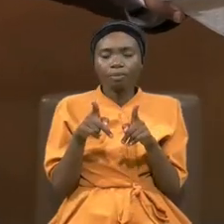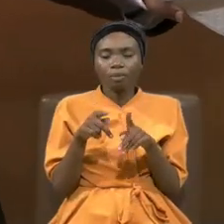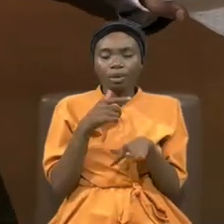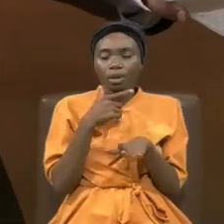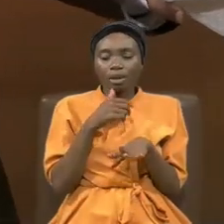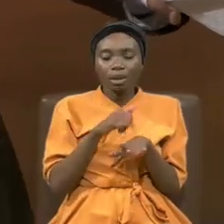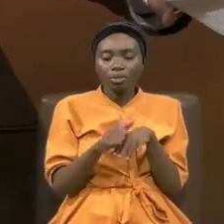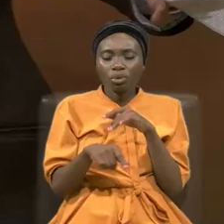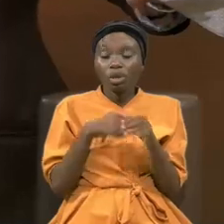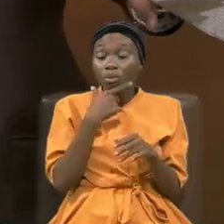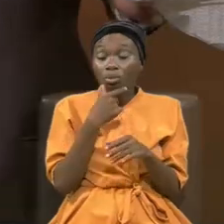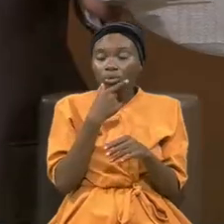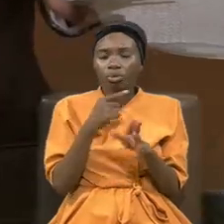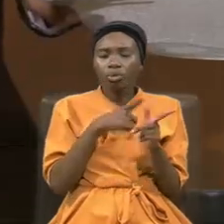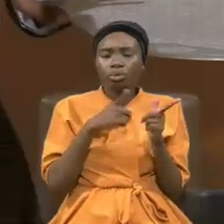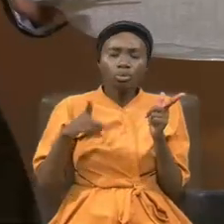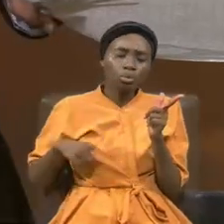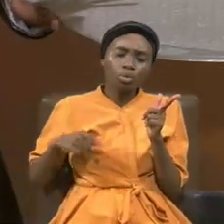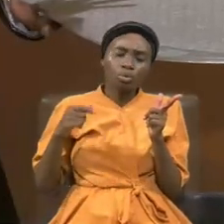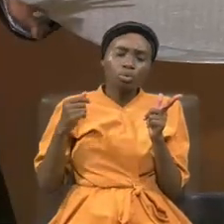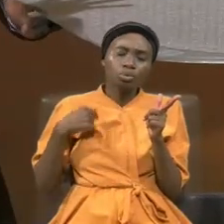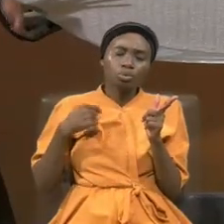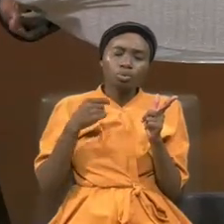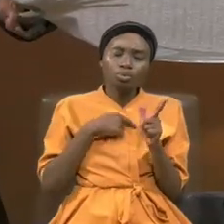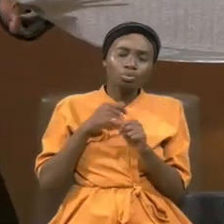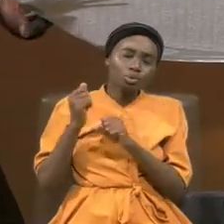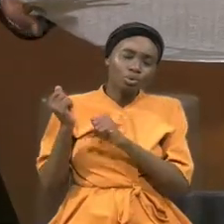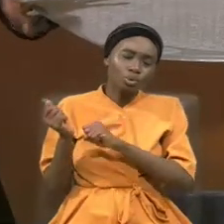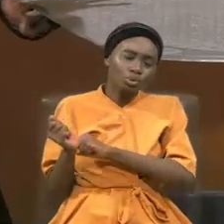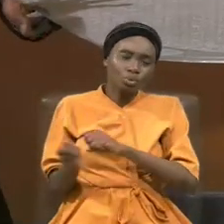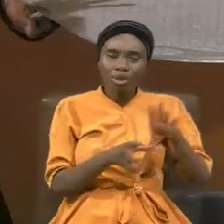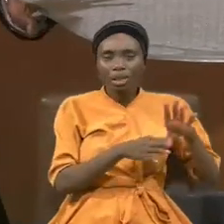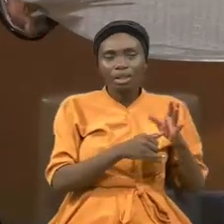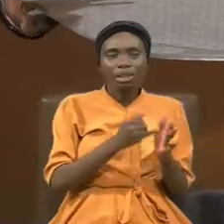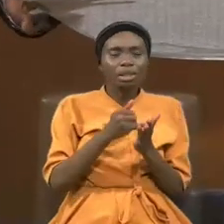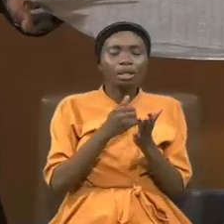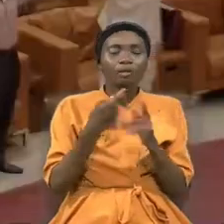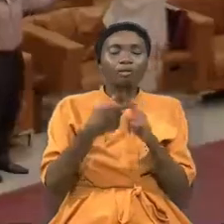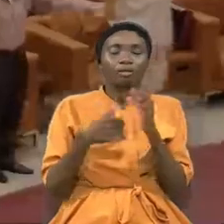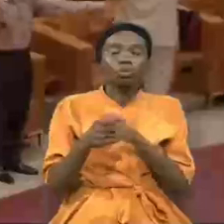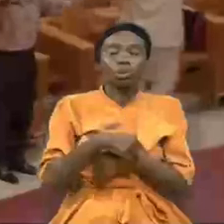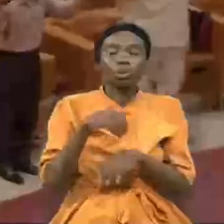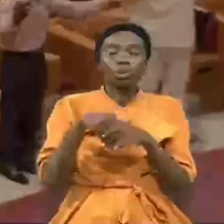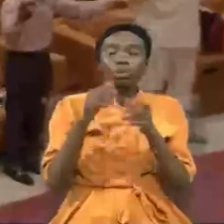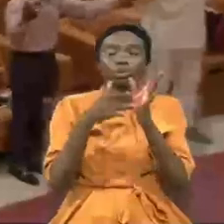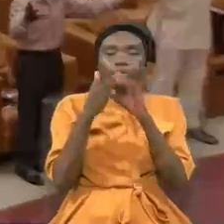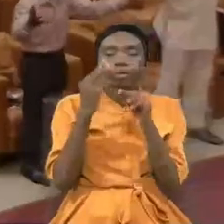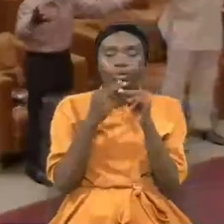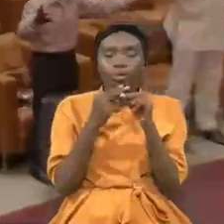personnes, l'hypocrisie, Seigneur, nous les rejetons tous aujourd'hui au nom de